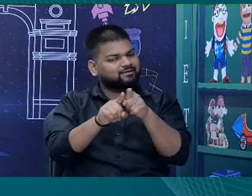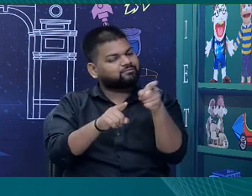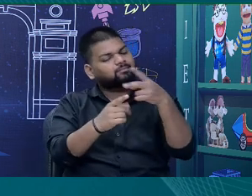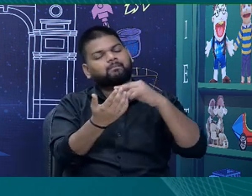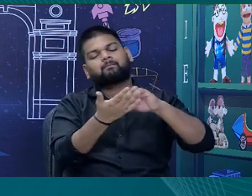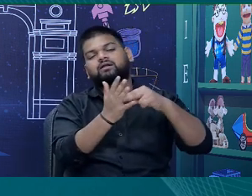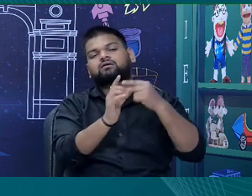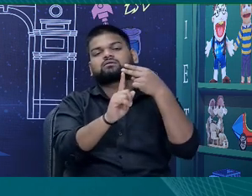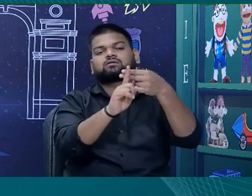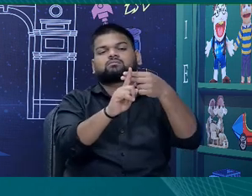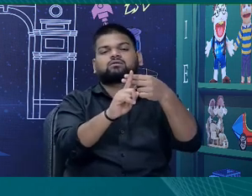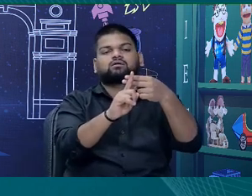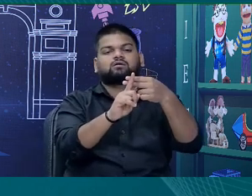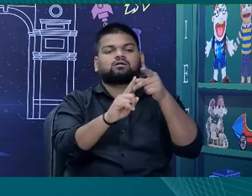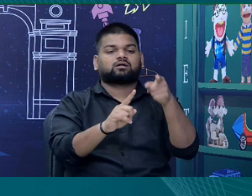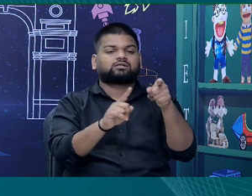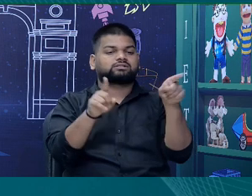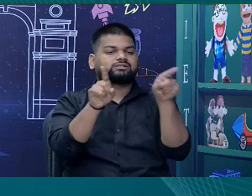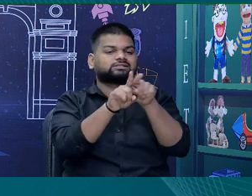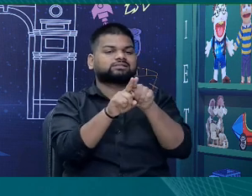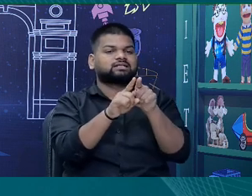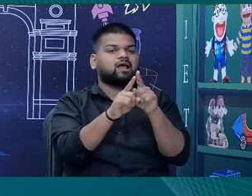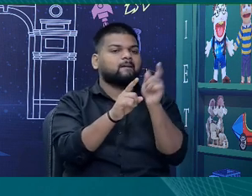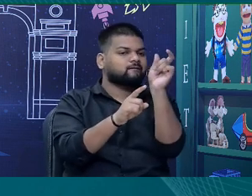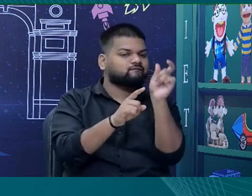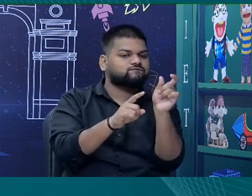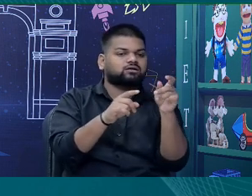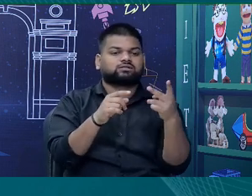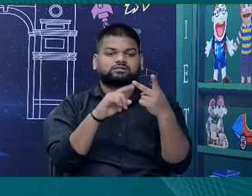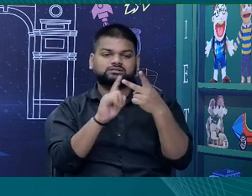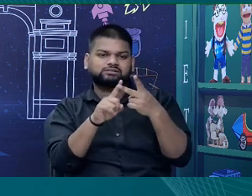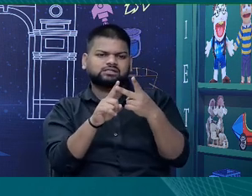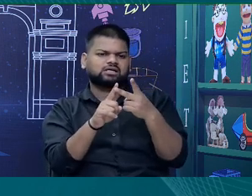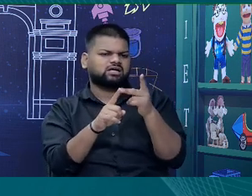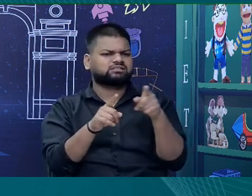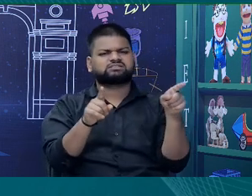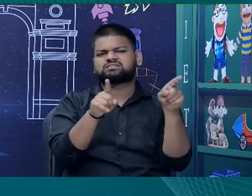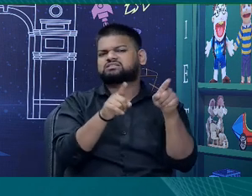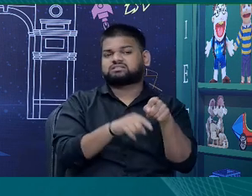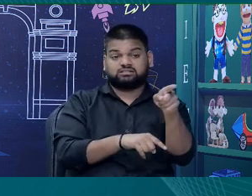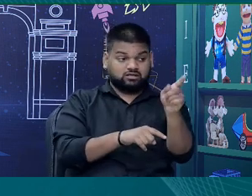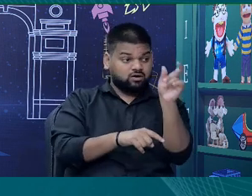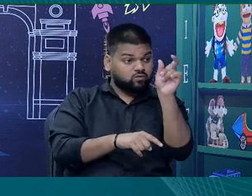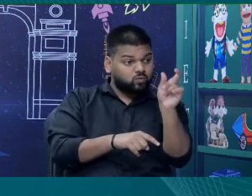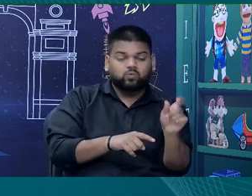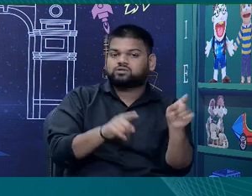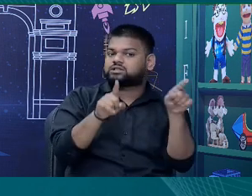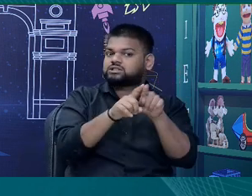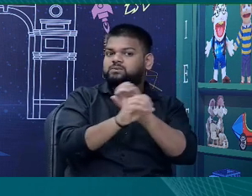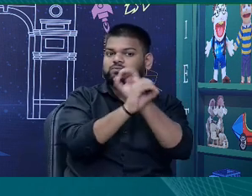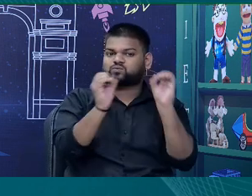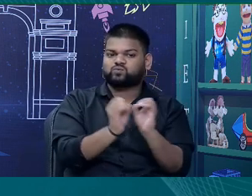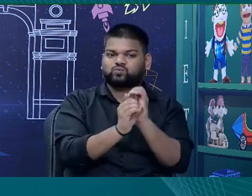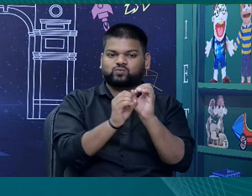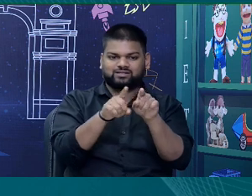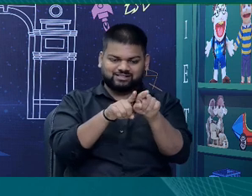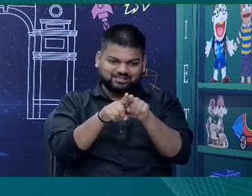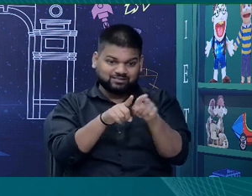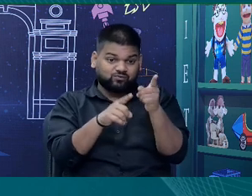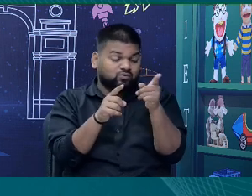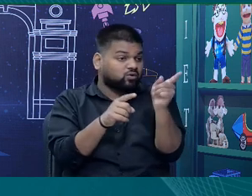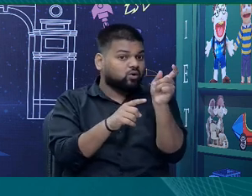अनलाइक टर्म्स एन टर्म्स विच हैव डिफरेंट अलजेब्राइक फैक्टर्स यानी की जो भी अलजेब्राइक फैक्टर्स हैं आपके होंगे वो डिफरेंट होने चाहिए एग्जांपल